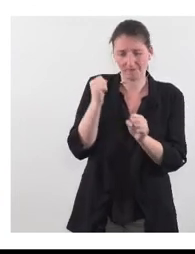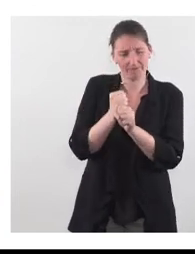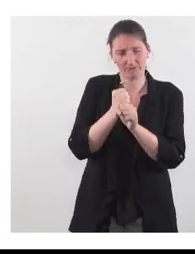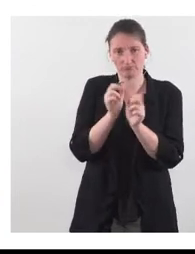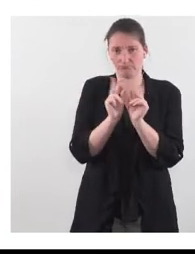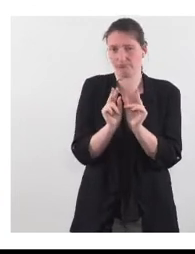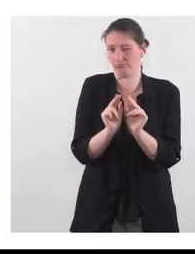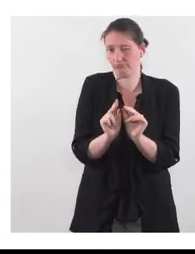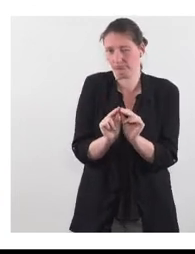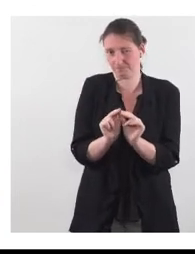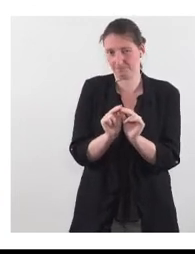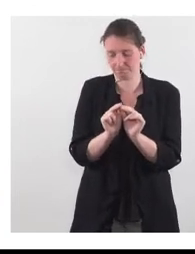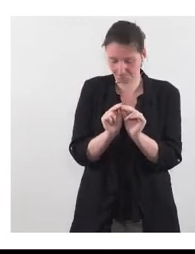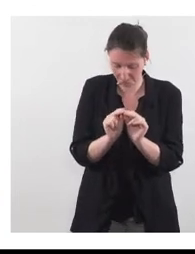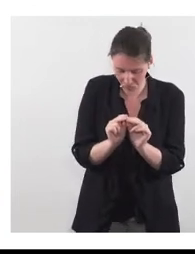mots